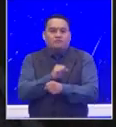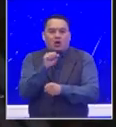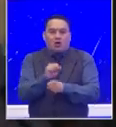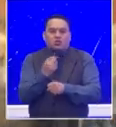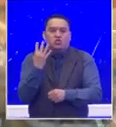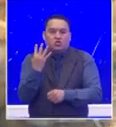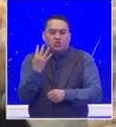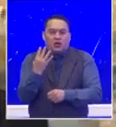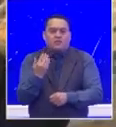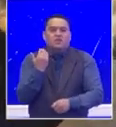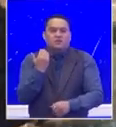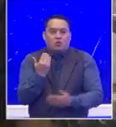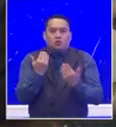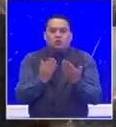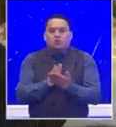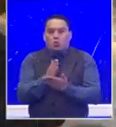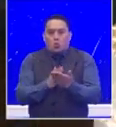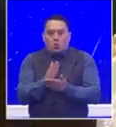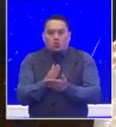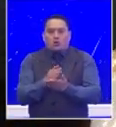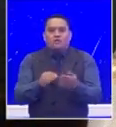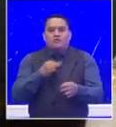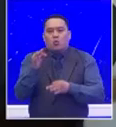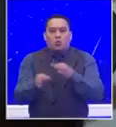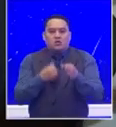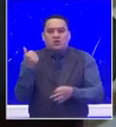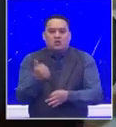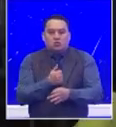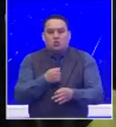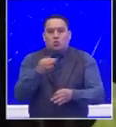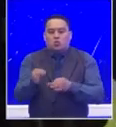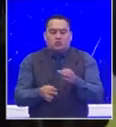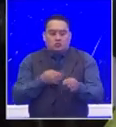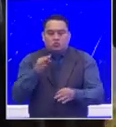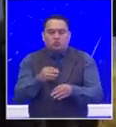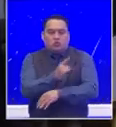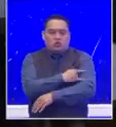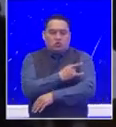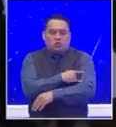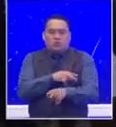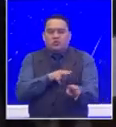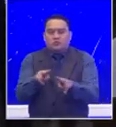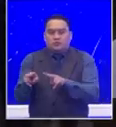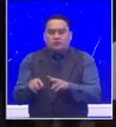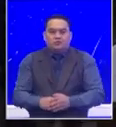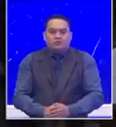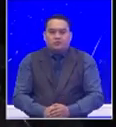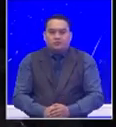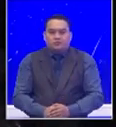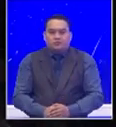4 санитарных поста, где дежурные службы уже больше недели несут неустанную круглосуточную вахту.